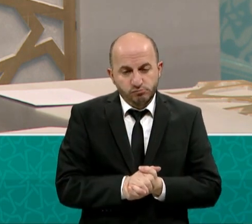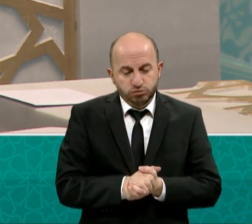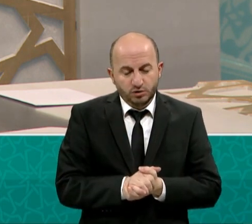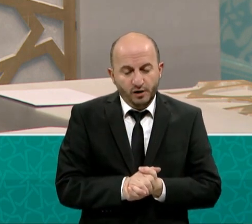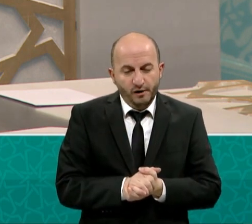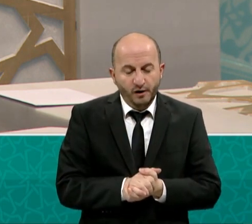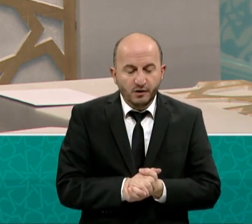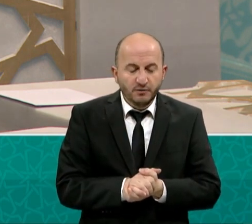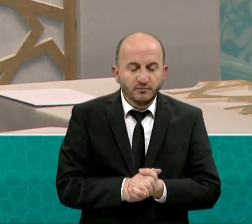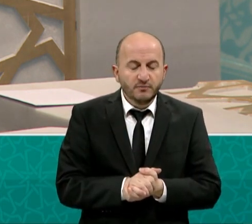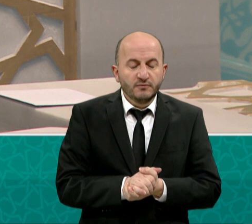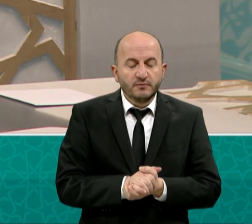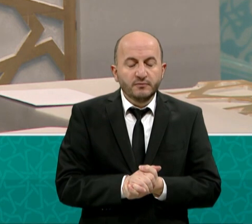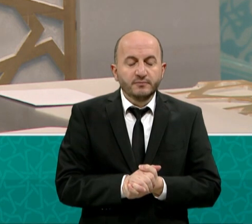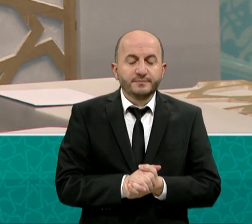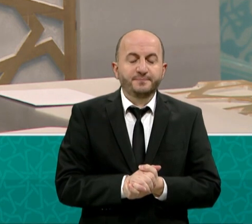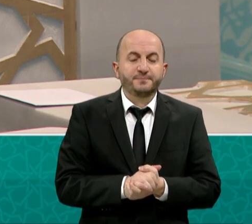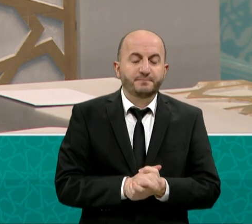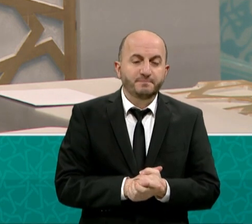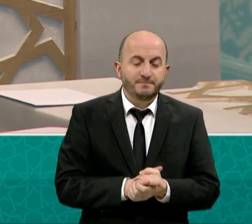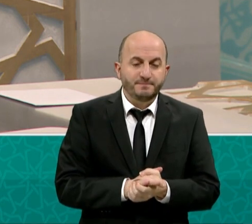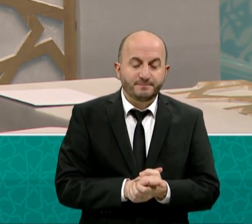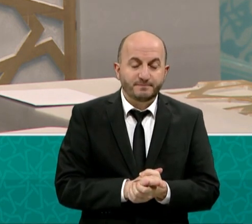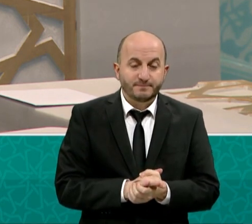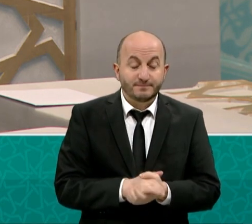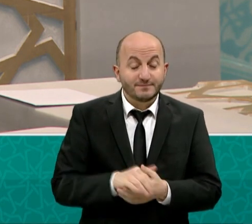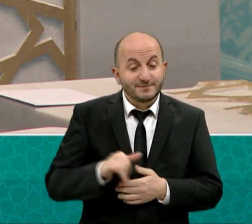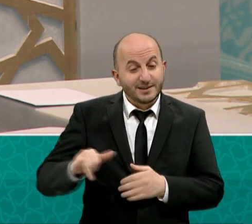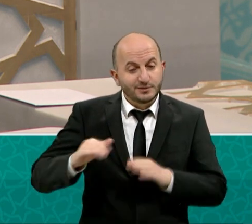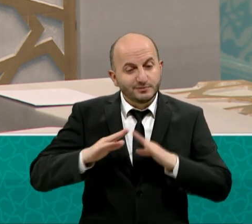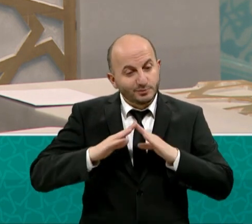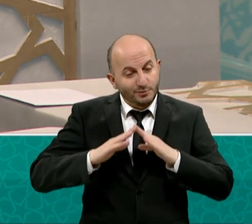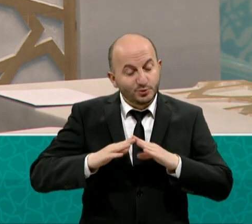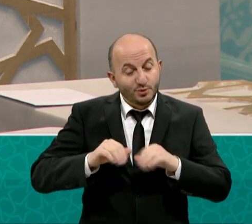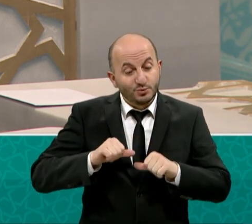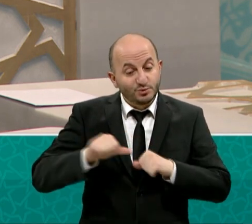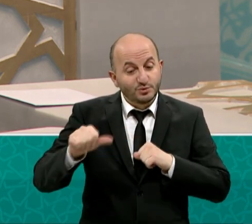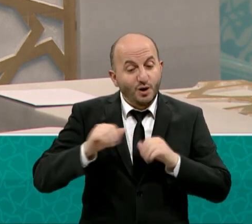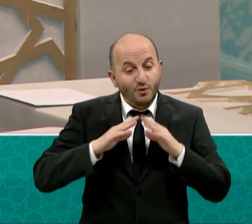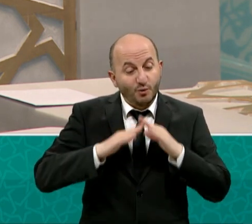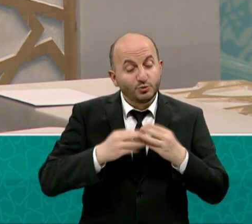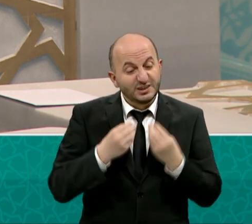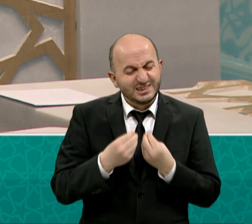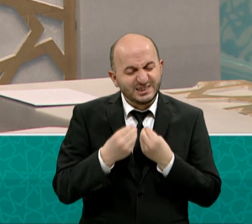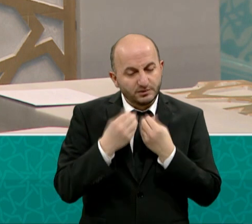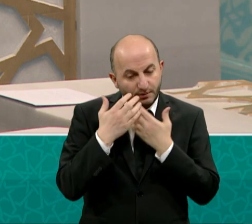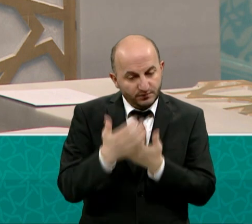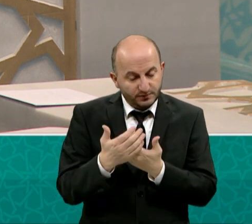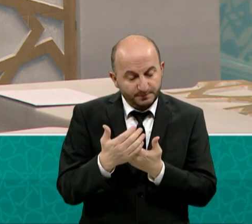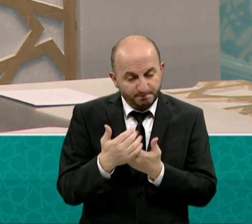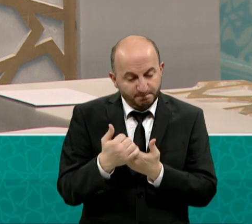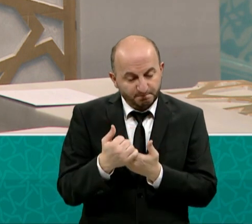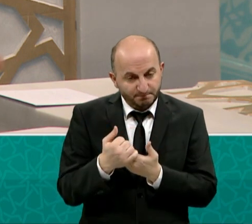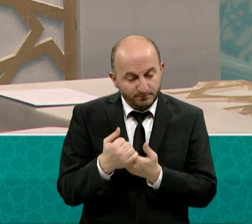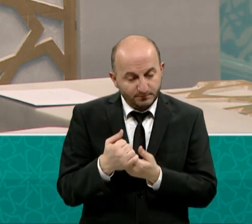Vel cari dil kurba vel cari cunubi. Yakın komşuya, uzak komşuya iyi davran diyor. Yine